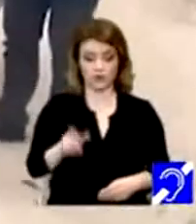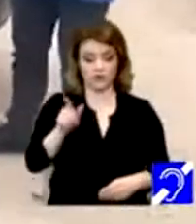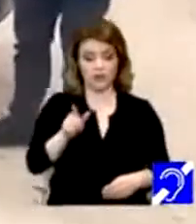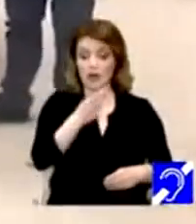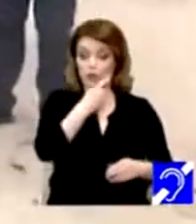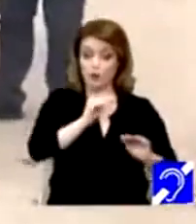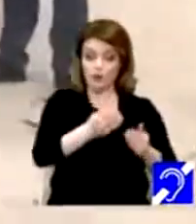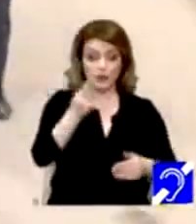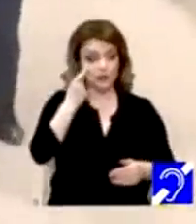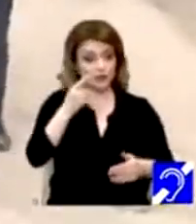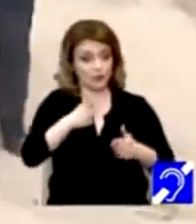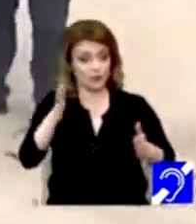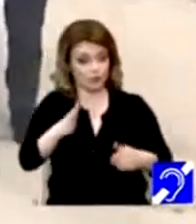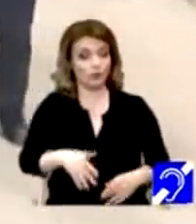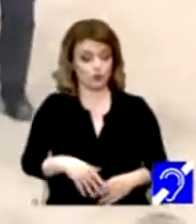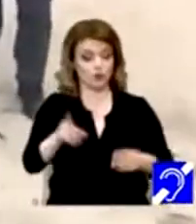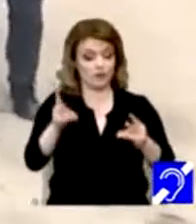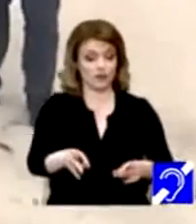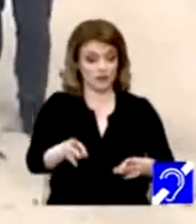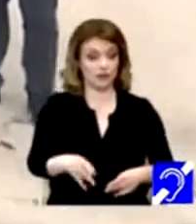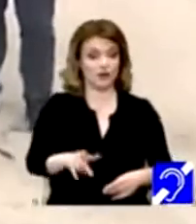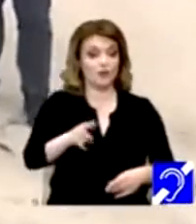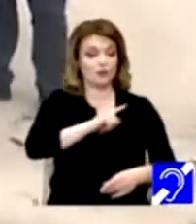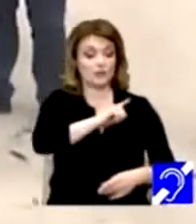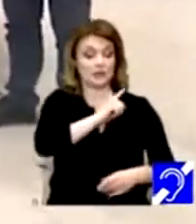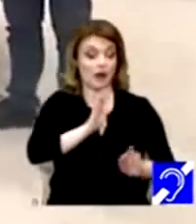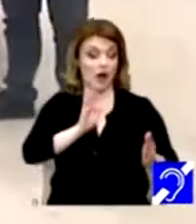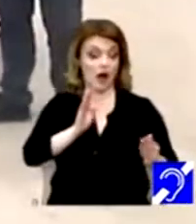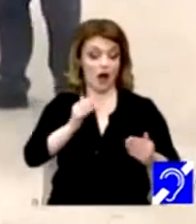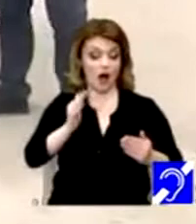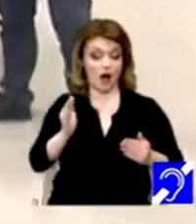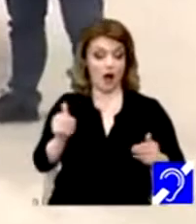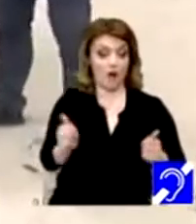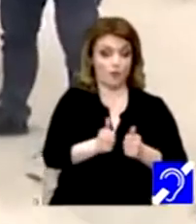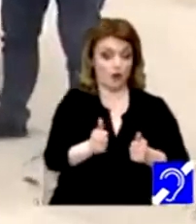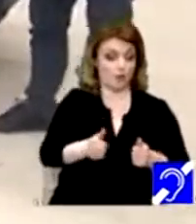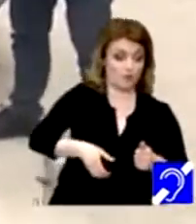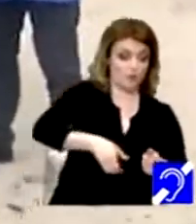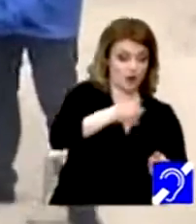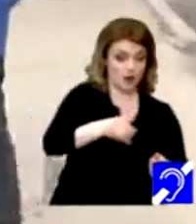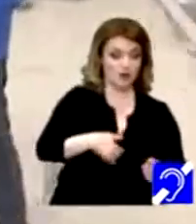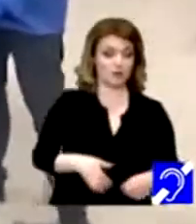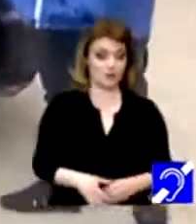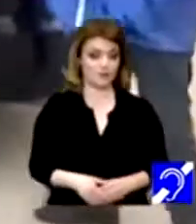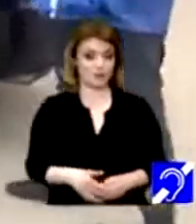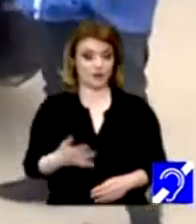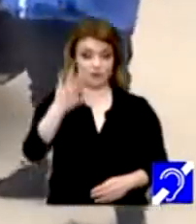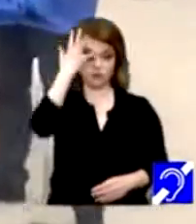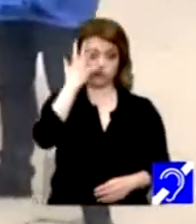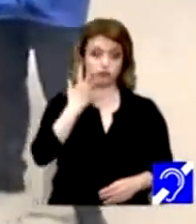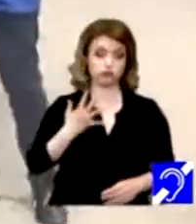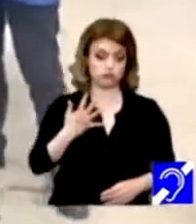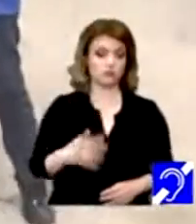tipul ca o hienă s-o apropia și ne-o turnat în dreapta. Și mai mult verde de briliant